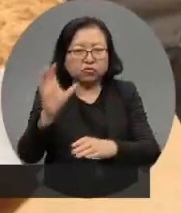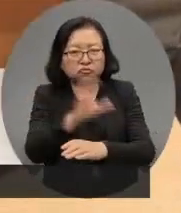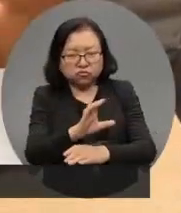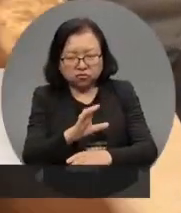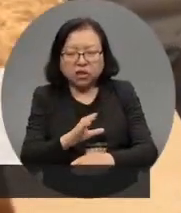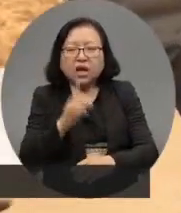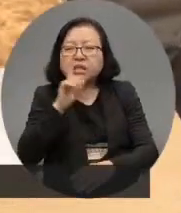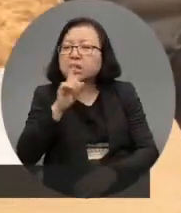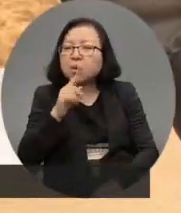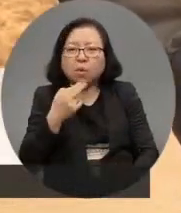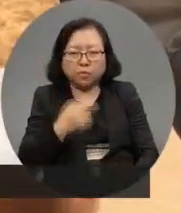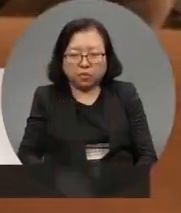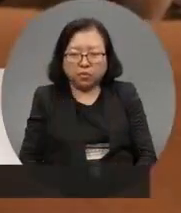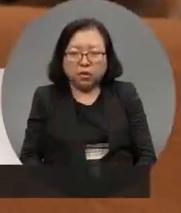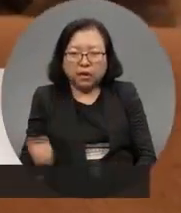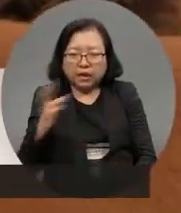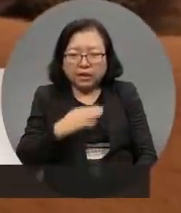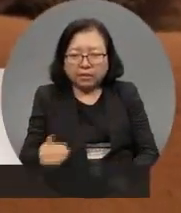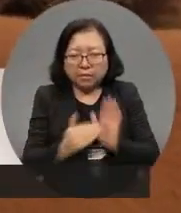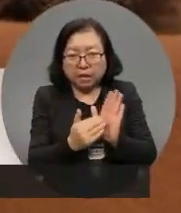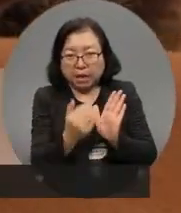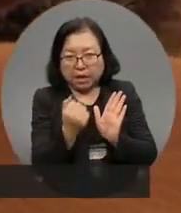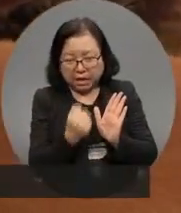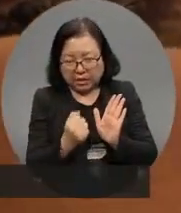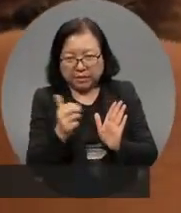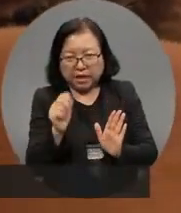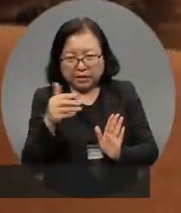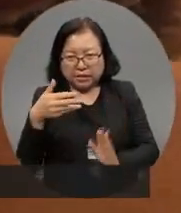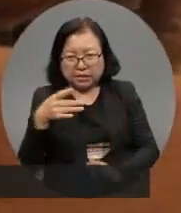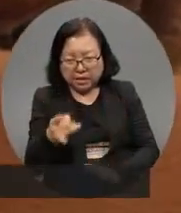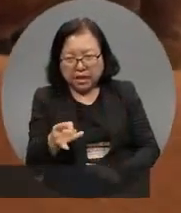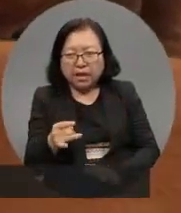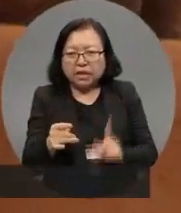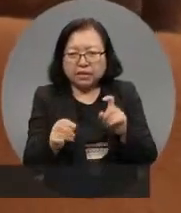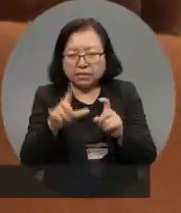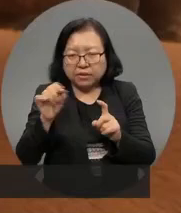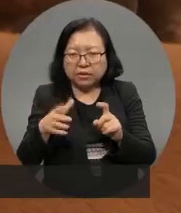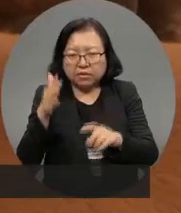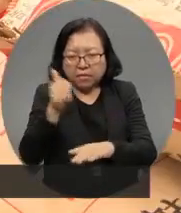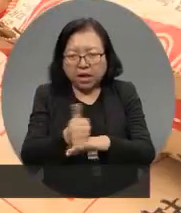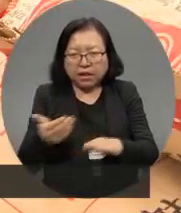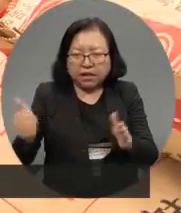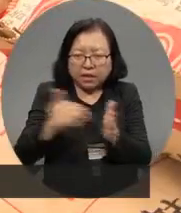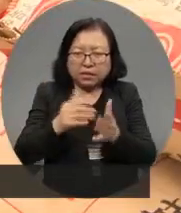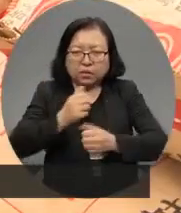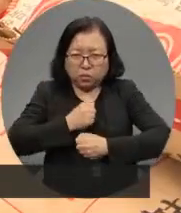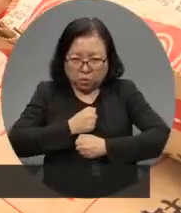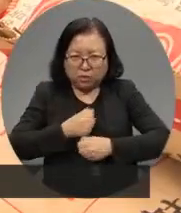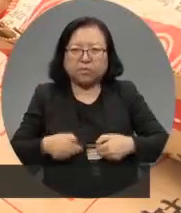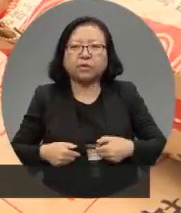있지만 항체가 형성되는 이달 말까지는 긴장을 늦출 수 없다고 밝혔습니다.